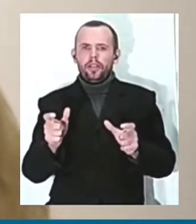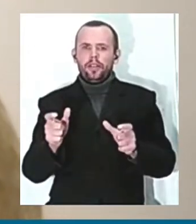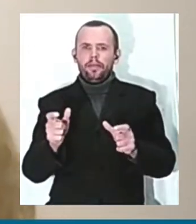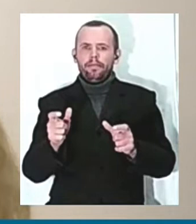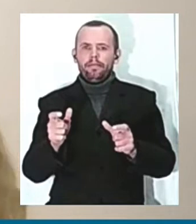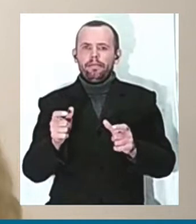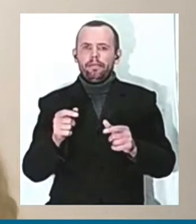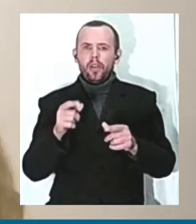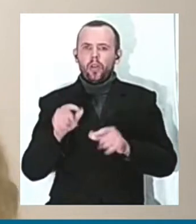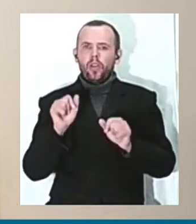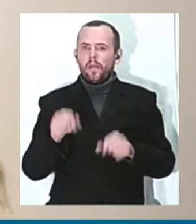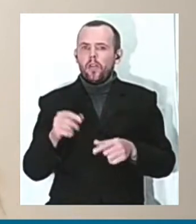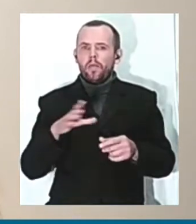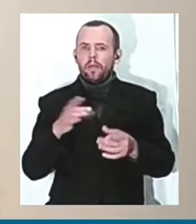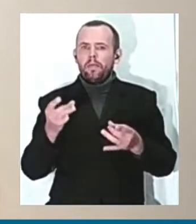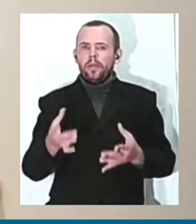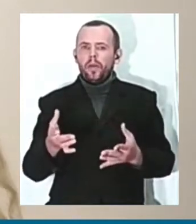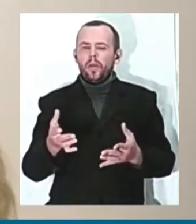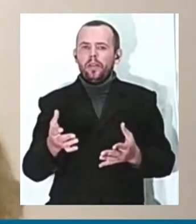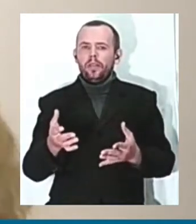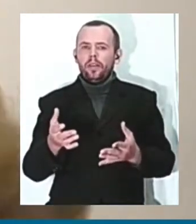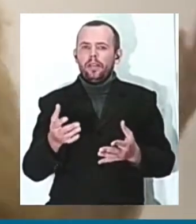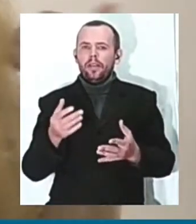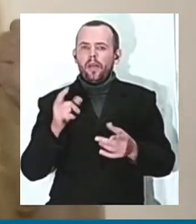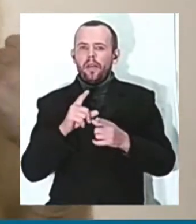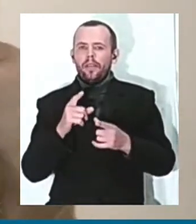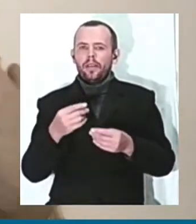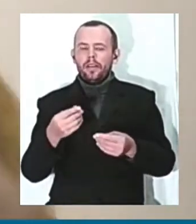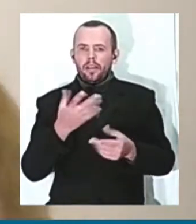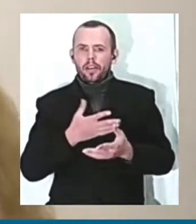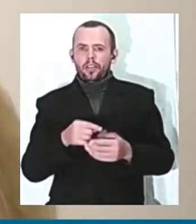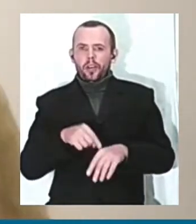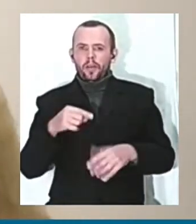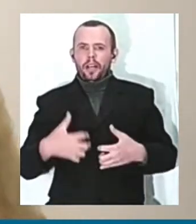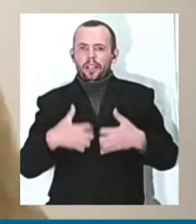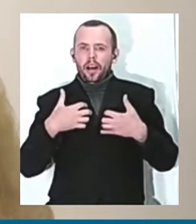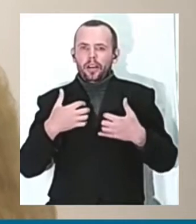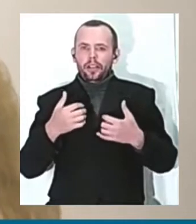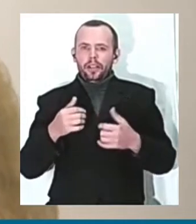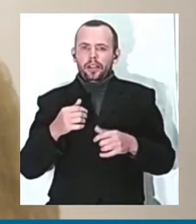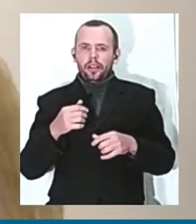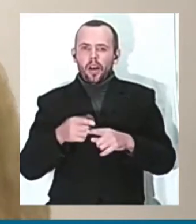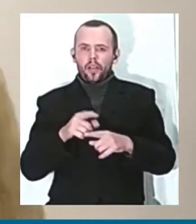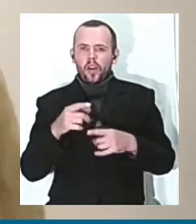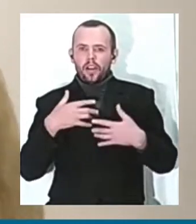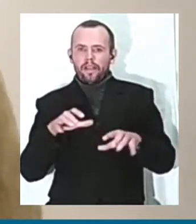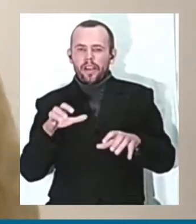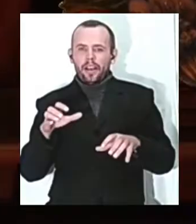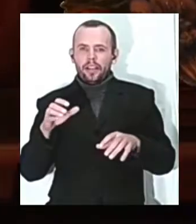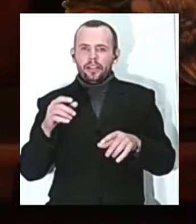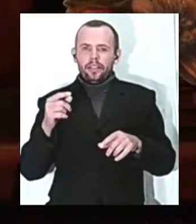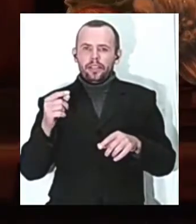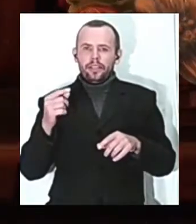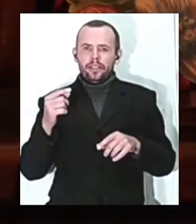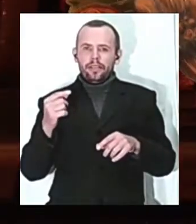просто испытывает какой-то страх, а люди или звери, слышащие, приходят в